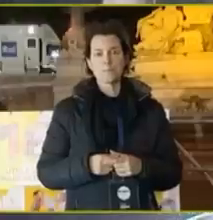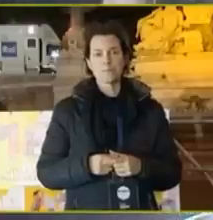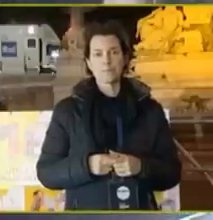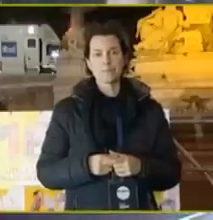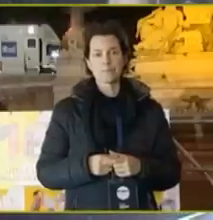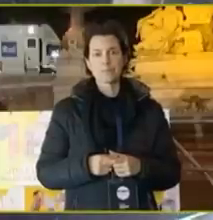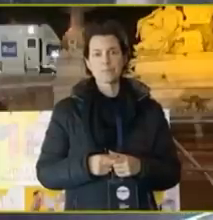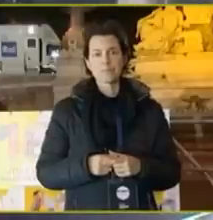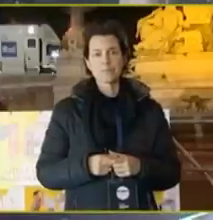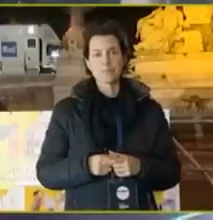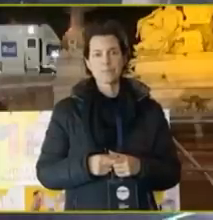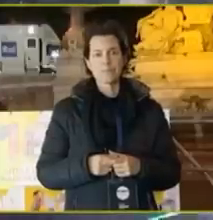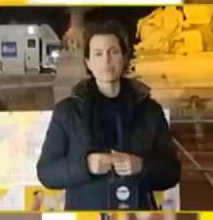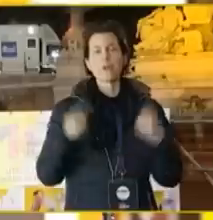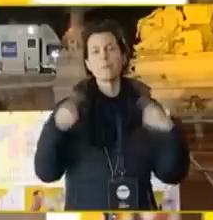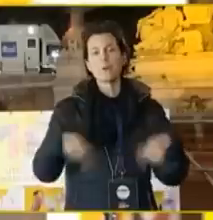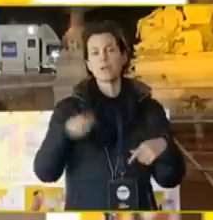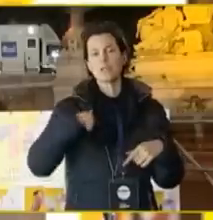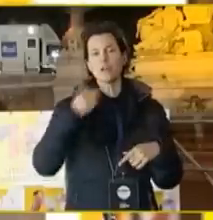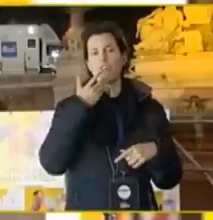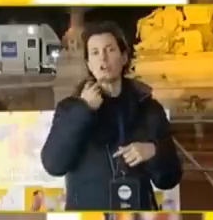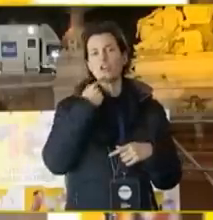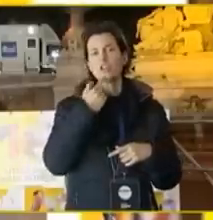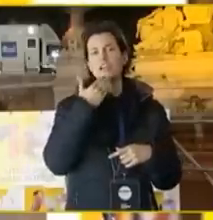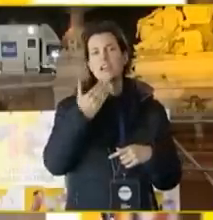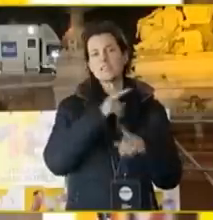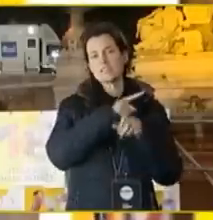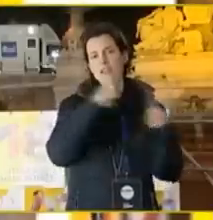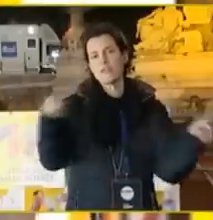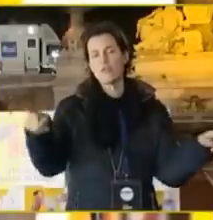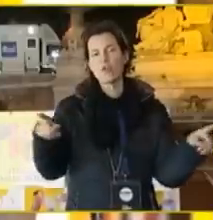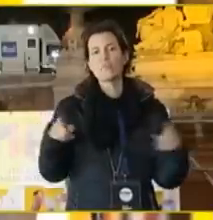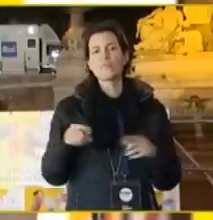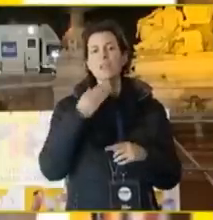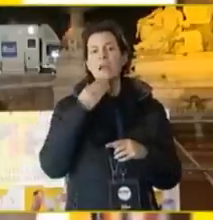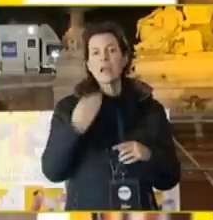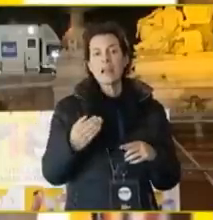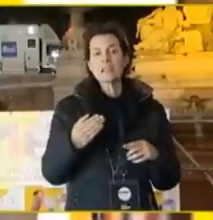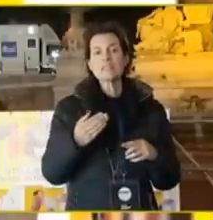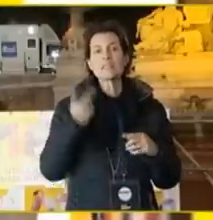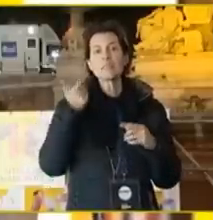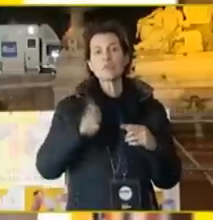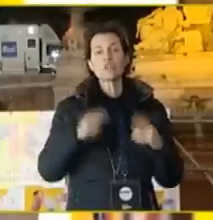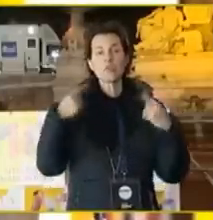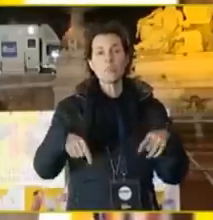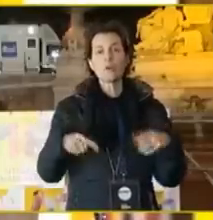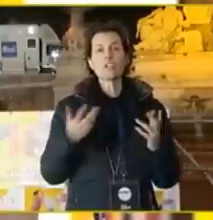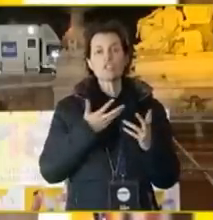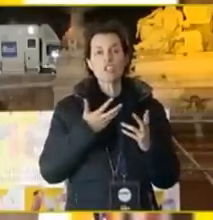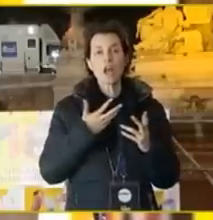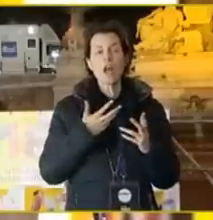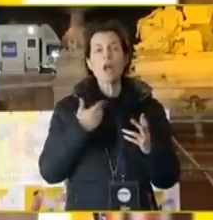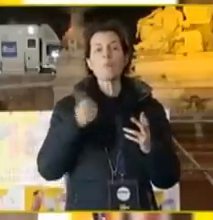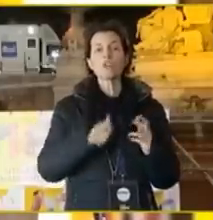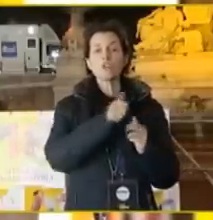Ed è per questo che voglio dirvi grazie. Grazie perché tutto questo esiste, perché ognuno ha fatto la sua